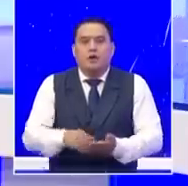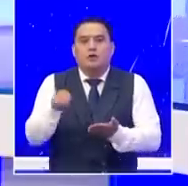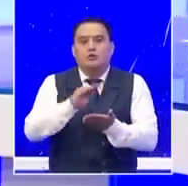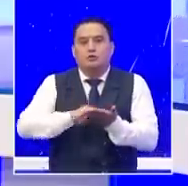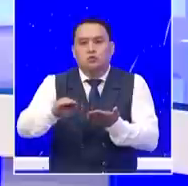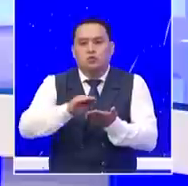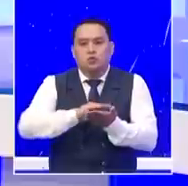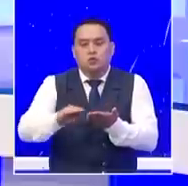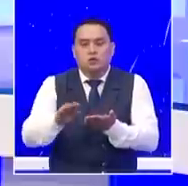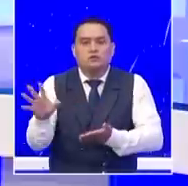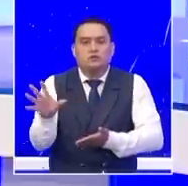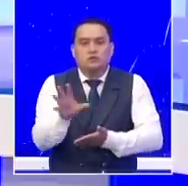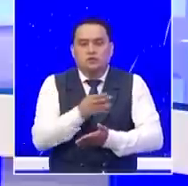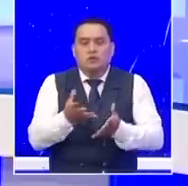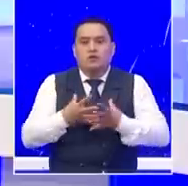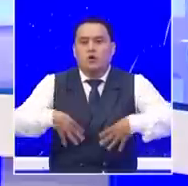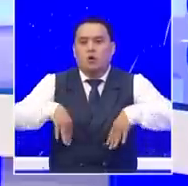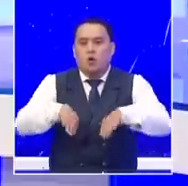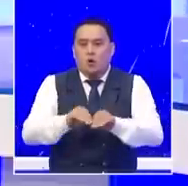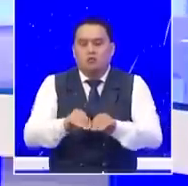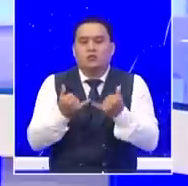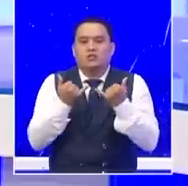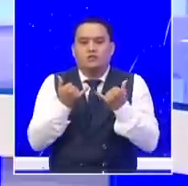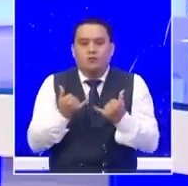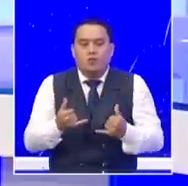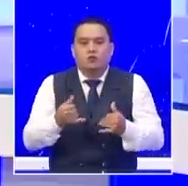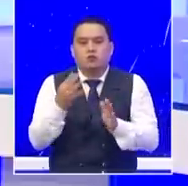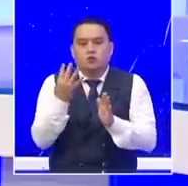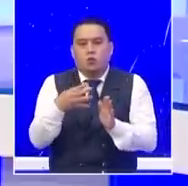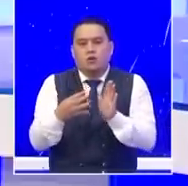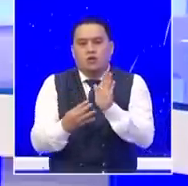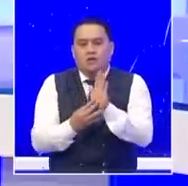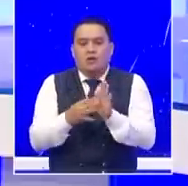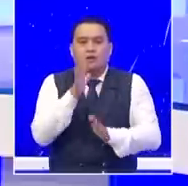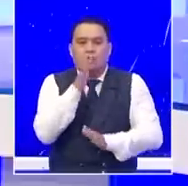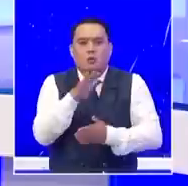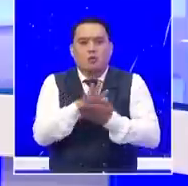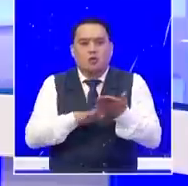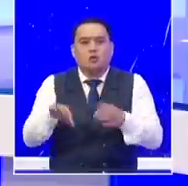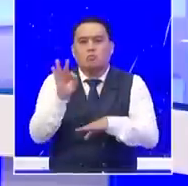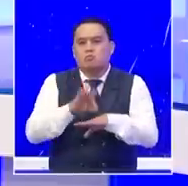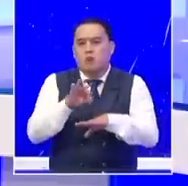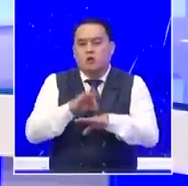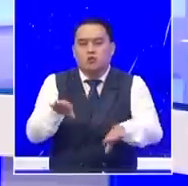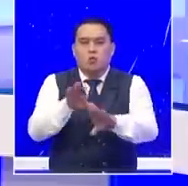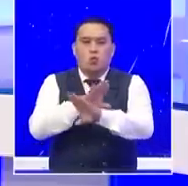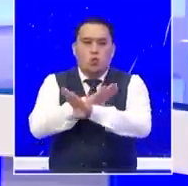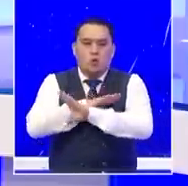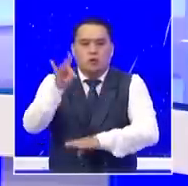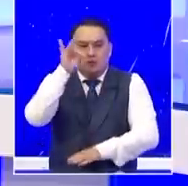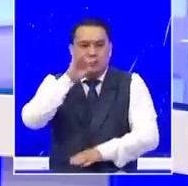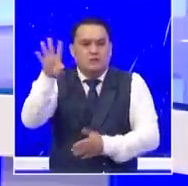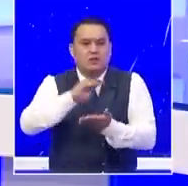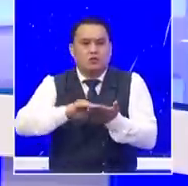Журналистское сообщество всей страны понесло невосполнимую утрату. На 49-м году после продолжительной болезни ушел из жизни